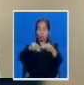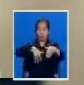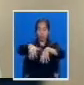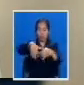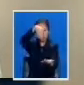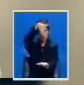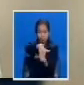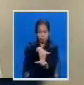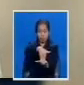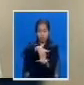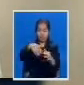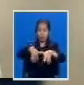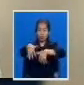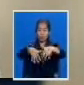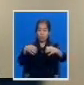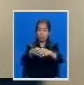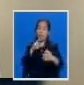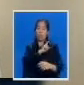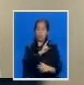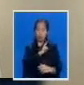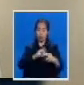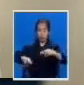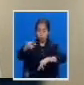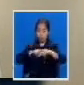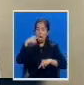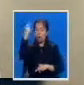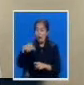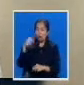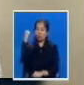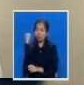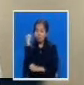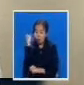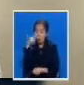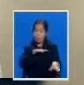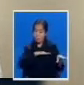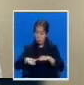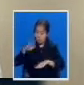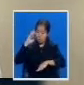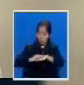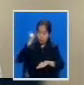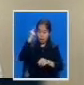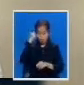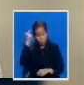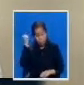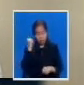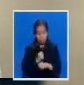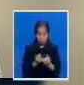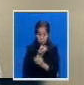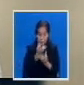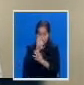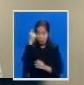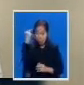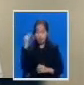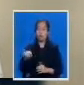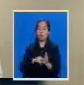ารจัดการเพื่อดูแลว่าที่สุดแล้วเนี่ยพี่น้องประชาชนที่ยากจนและโดยเฉพาะเกษตรกรเนี่ยสามารถที่จะใช้ที่ตรงนั้นเนี่ยสมกับเจตน